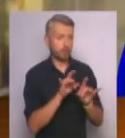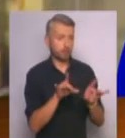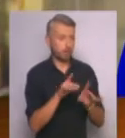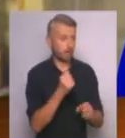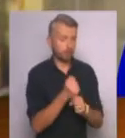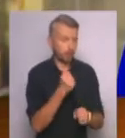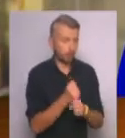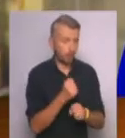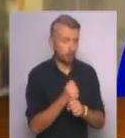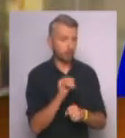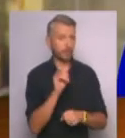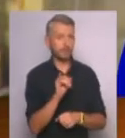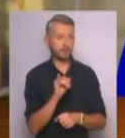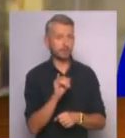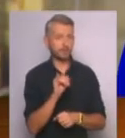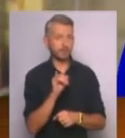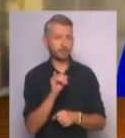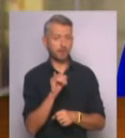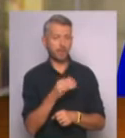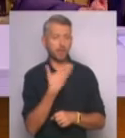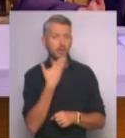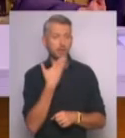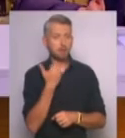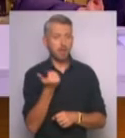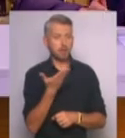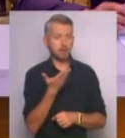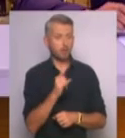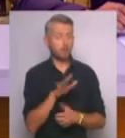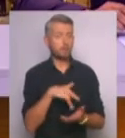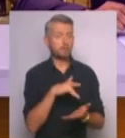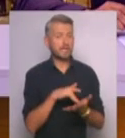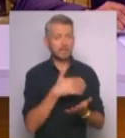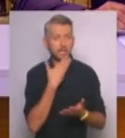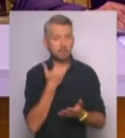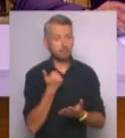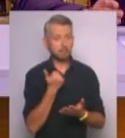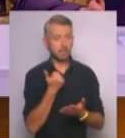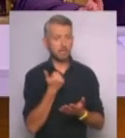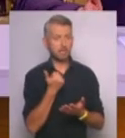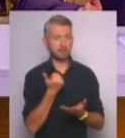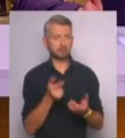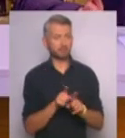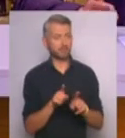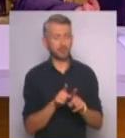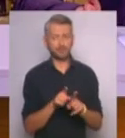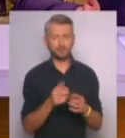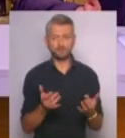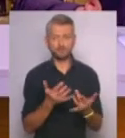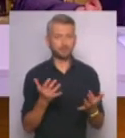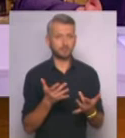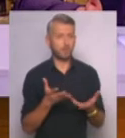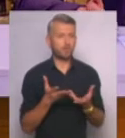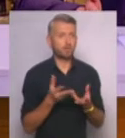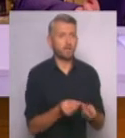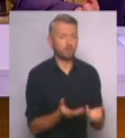проводити роз'яснювальну роботу. І все-таки немає у міста, можливо, такої важелі